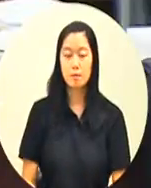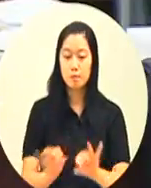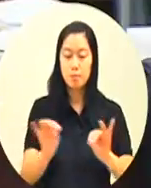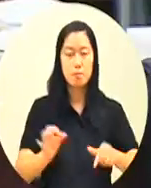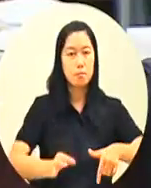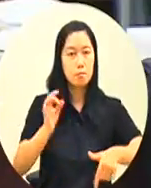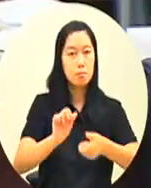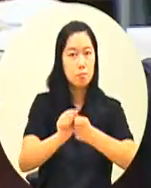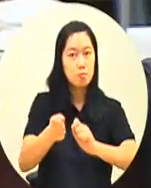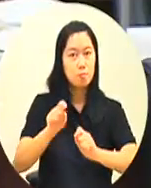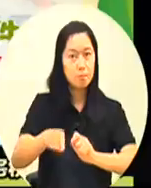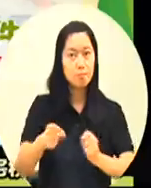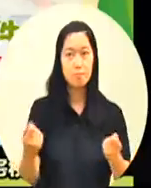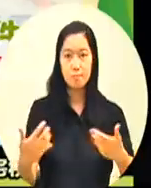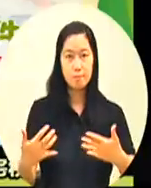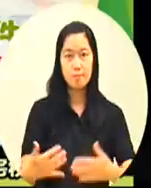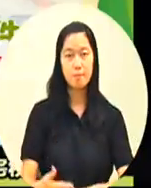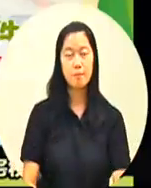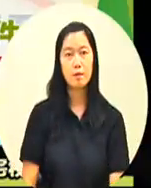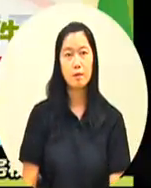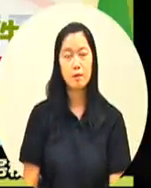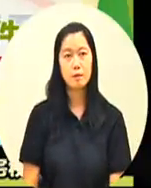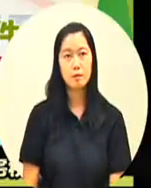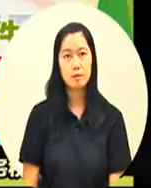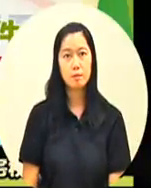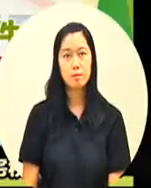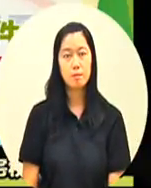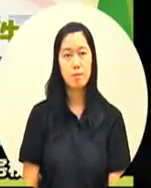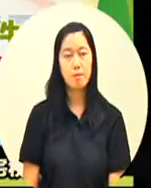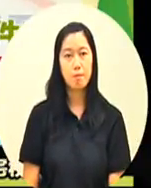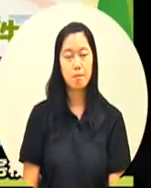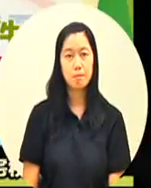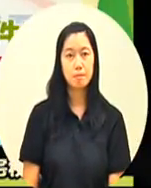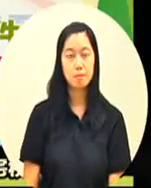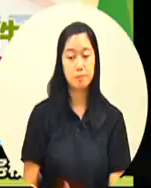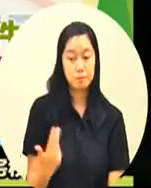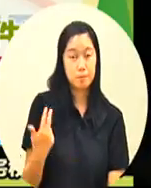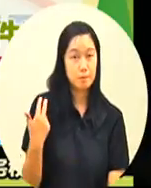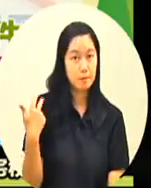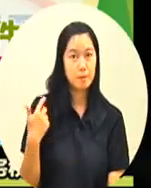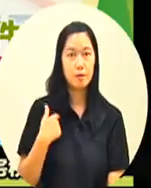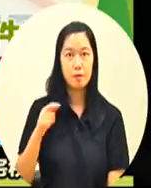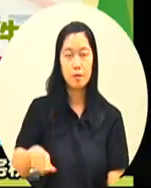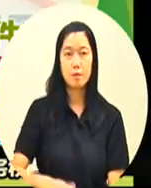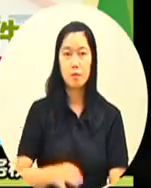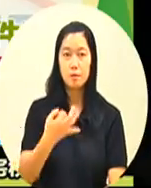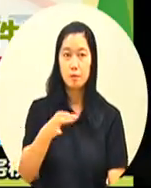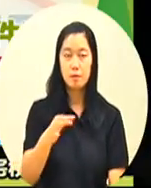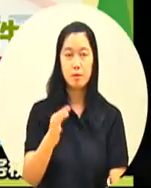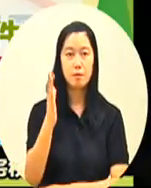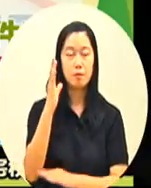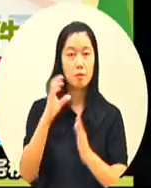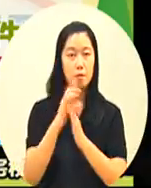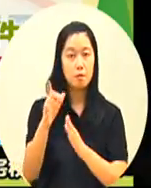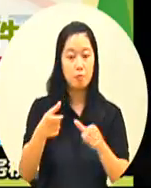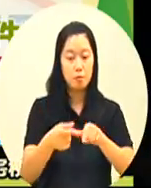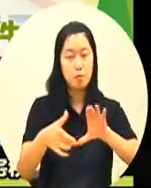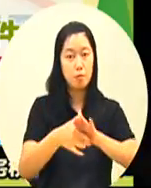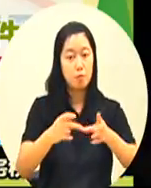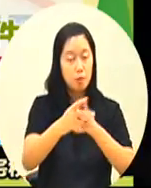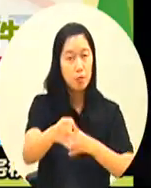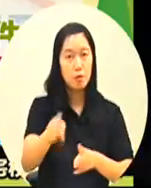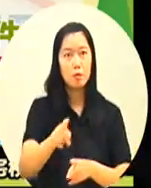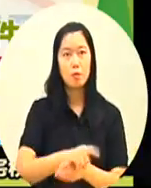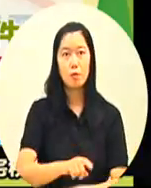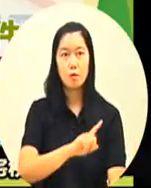问题。在大概一个礼拜前，好不容易财政部一张公文下来说，哦，自用